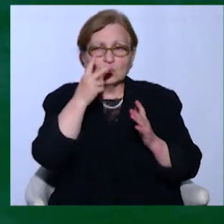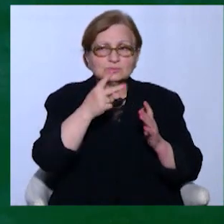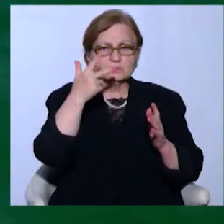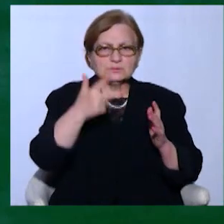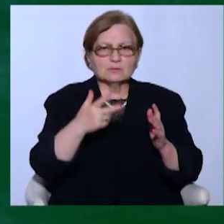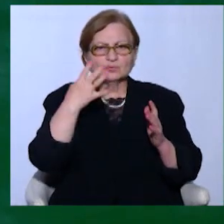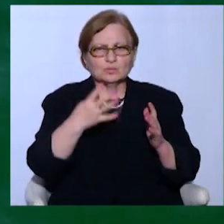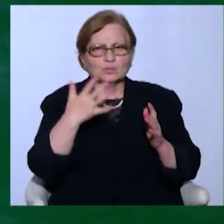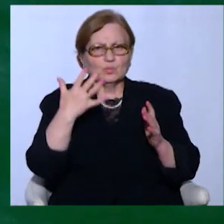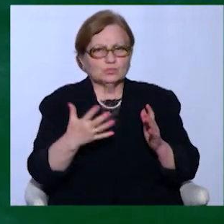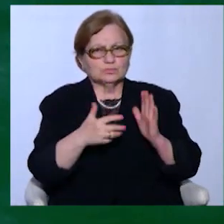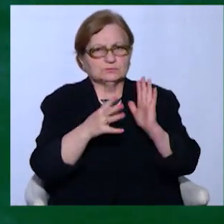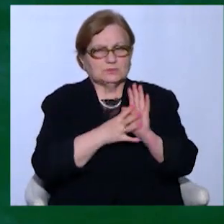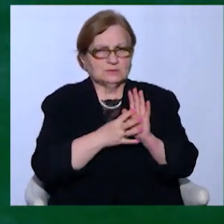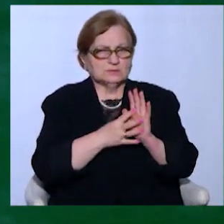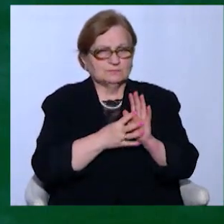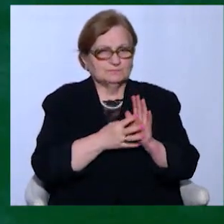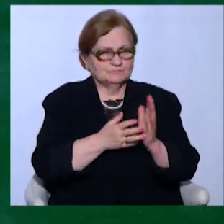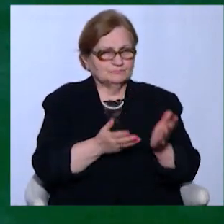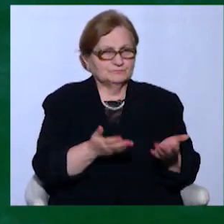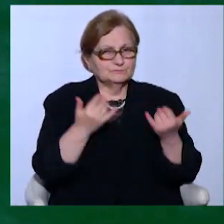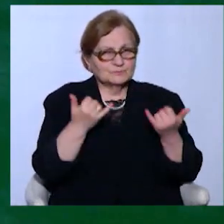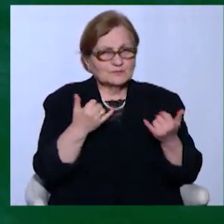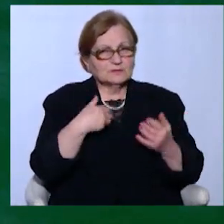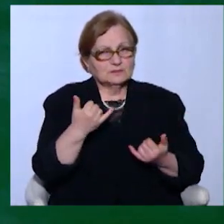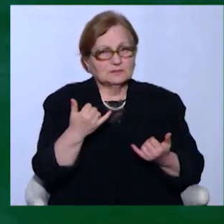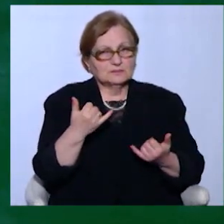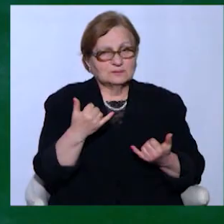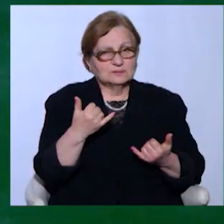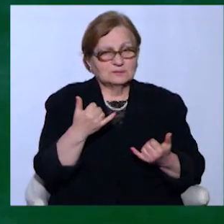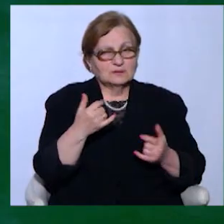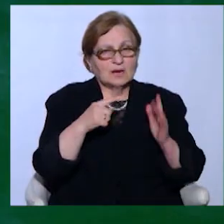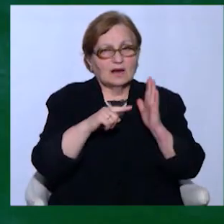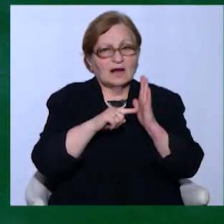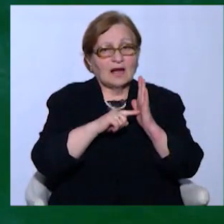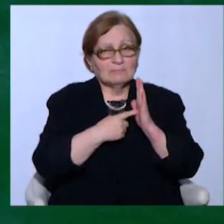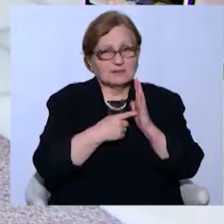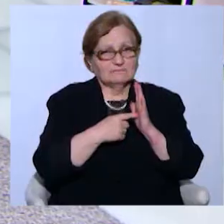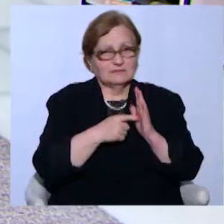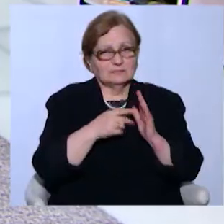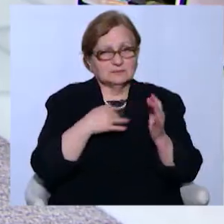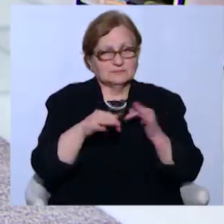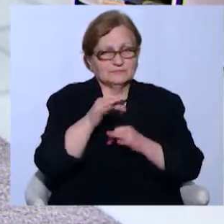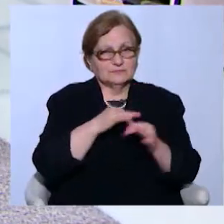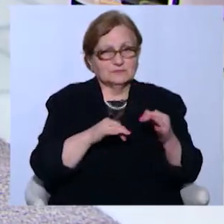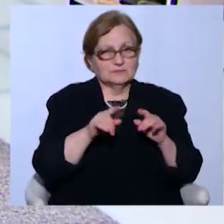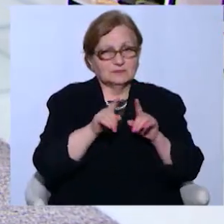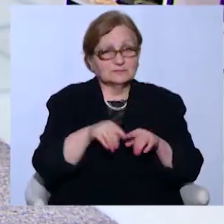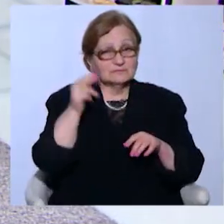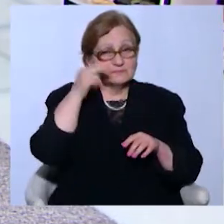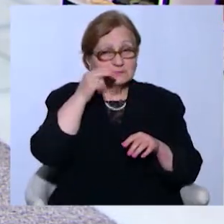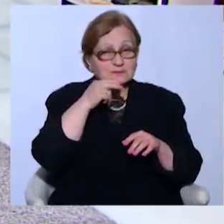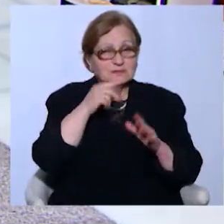3-ზე, 4-ზე, 5-ზე და 9-ზე. დღეს ჩვენ გამრავლებაზე ვისაუბრებთ და ასევე